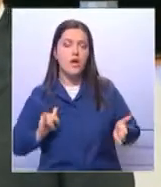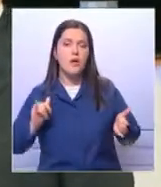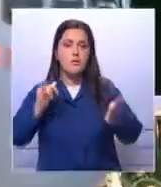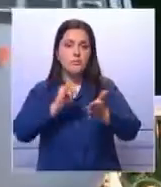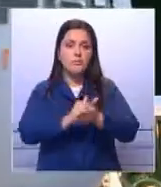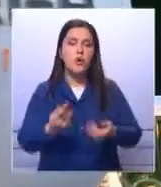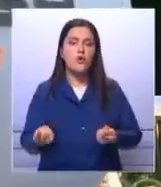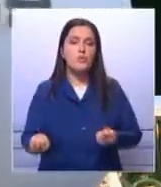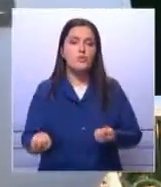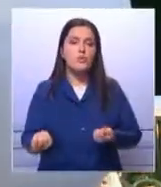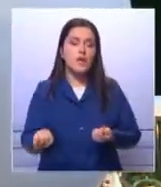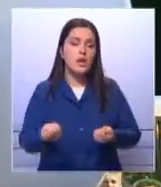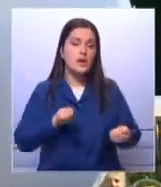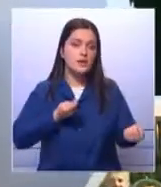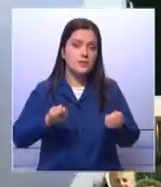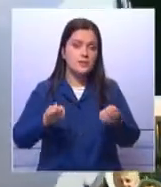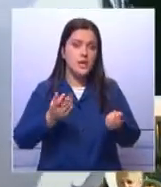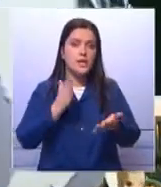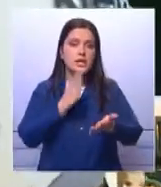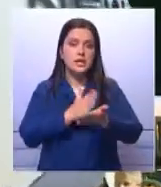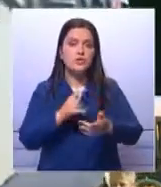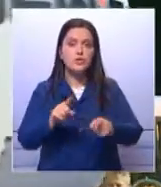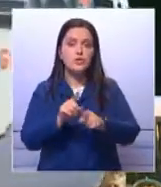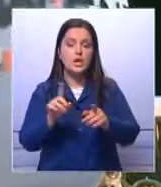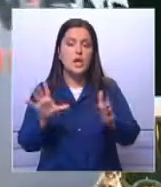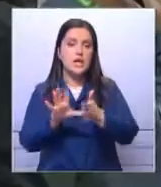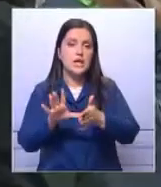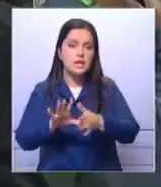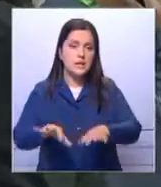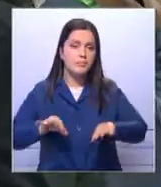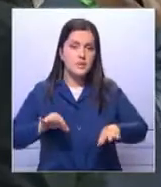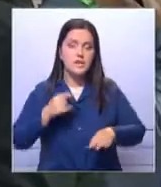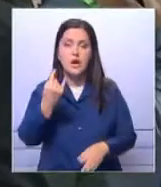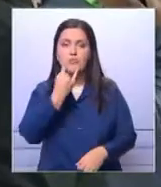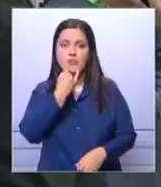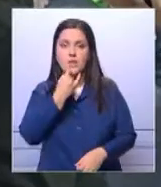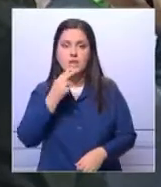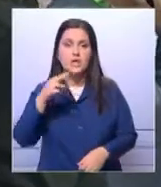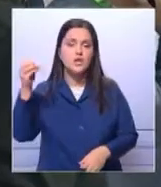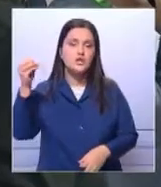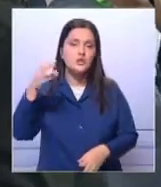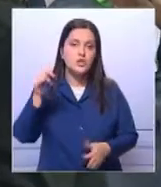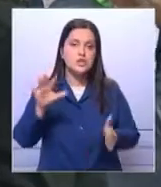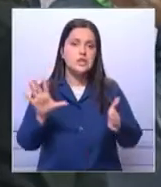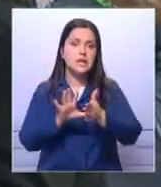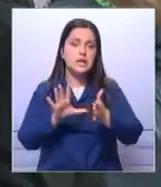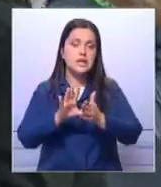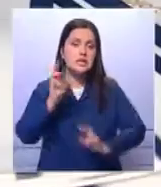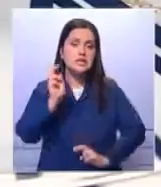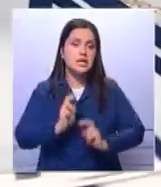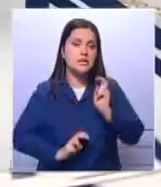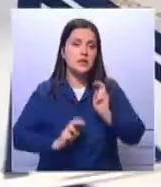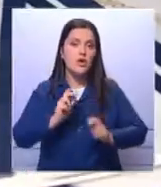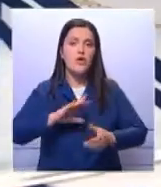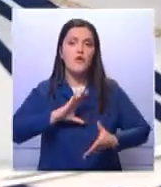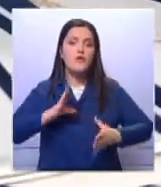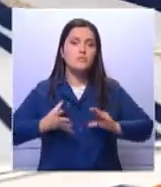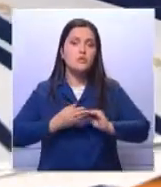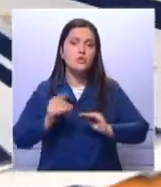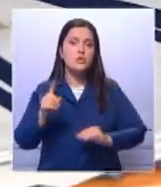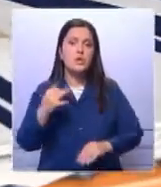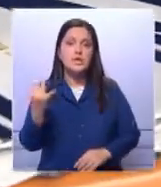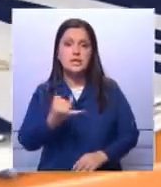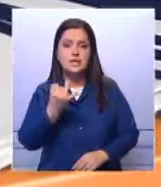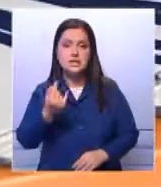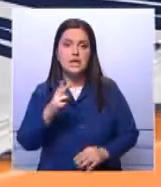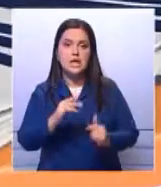морских волн. Мобильные приложения по управлению бытовыми приборами, электромобили, аккумуляторы для солнечных электростанций. В общем,